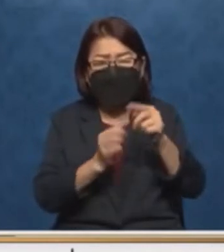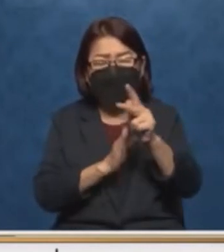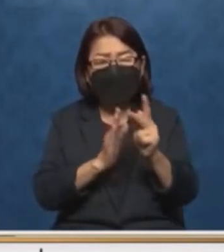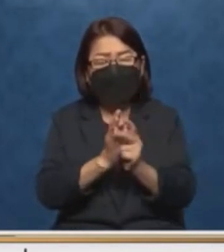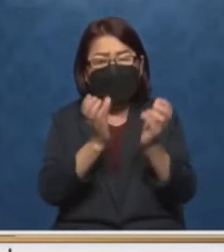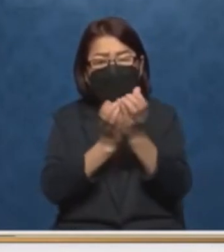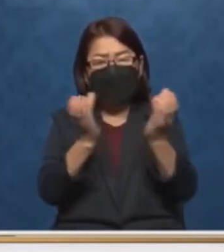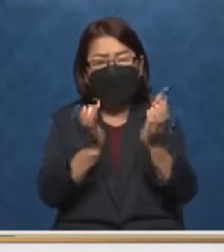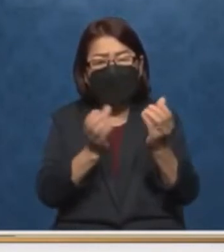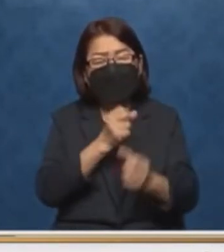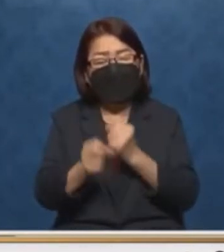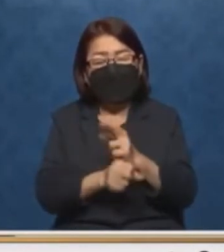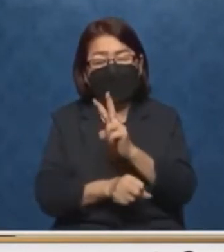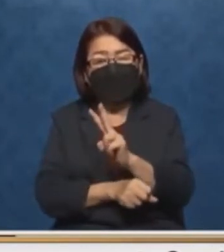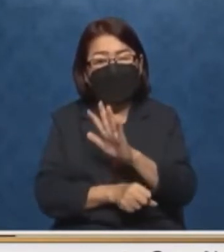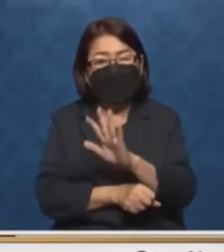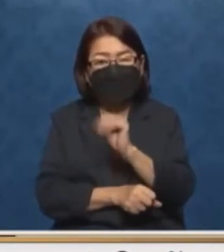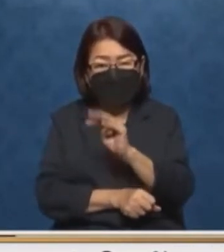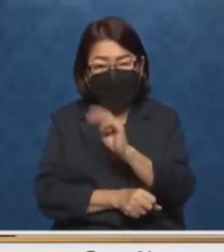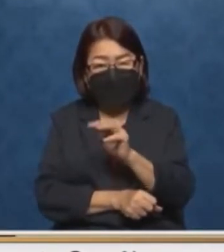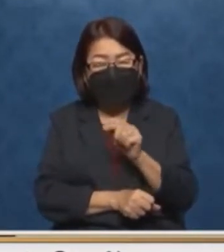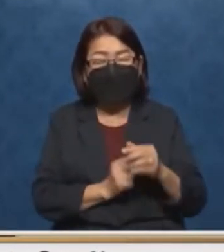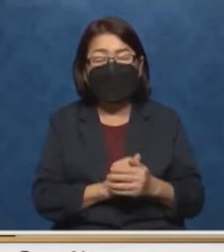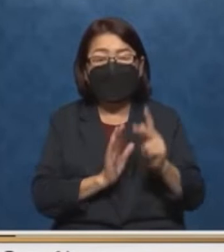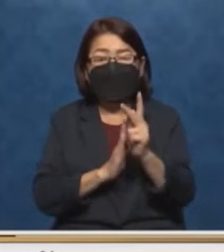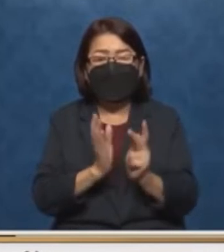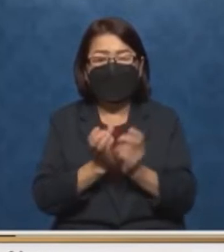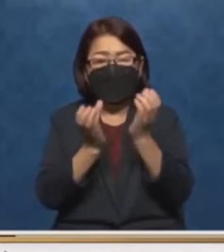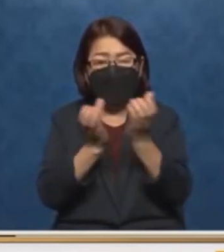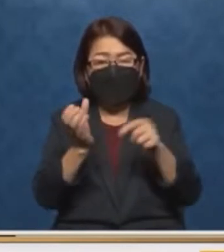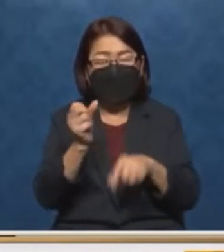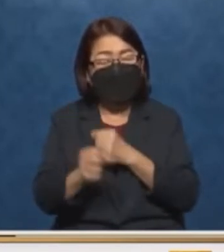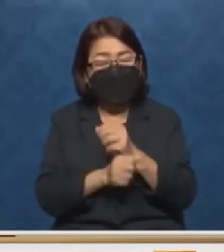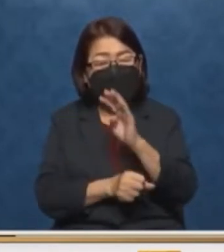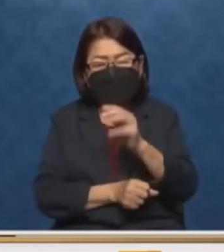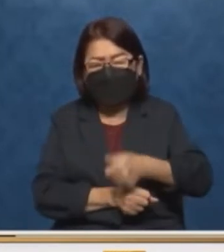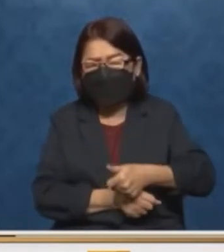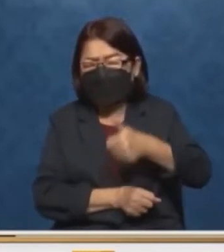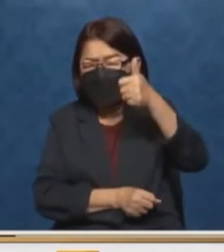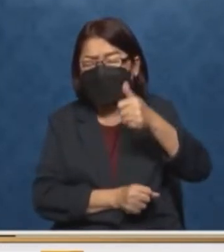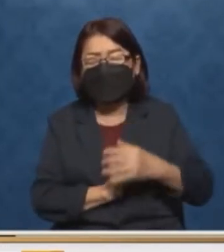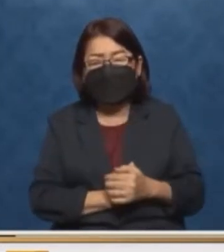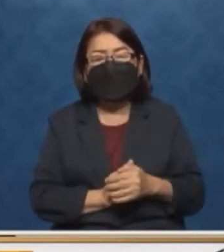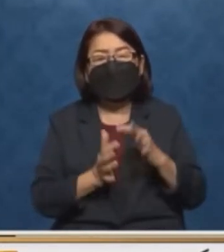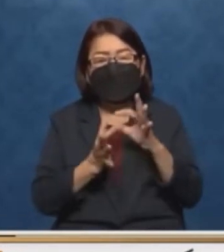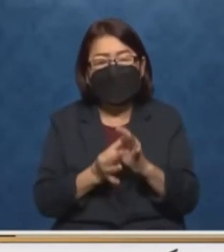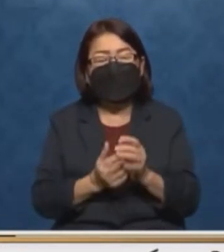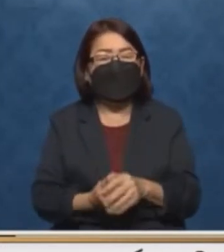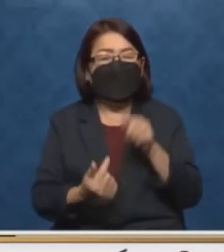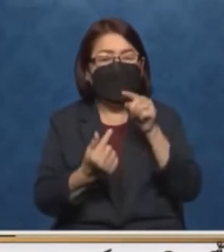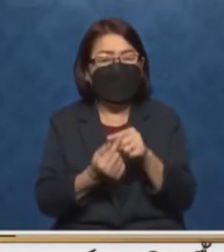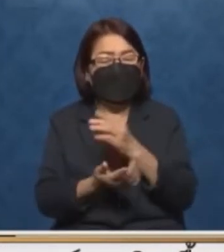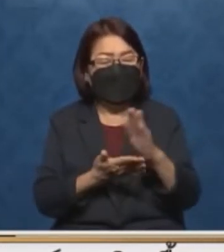2540ที่เป็นรัฐมนตรีบับที่ดีที่สุดฉบับ 1เน้นเรื่องของการกระจายอำนาจใน